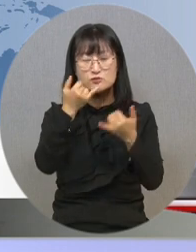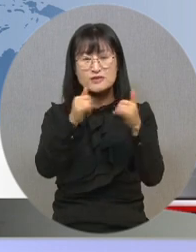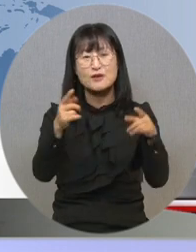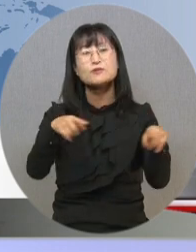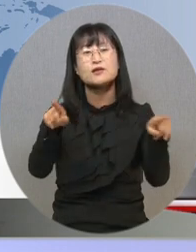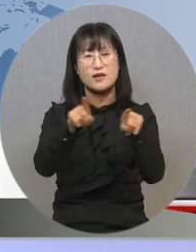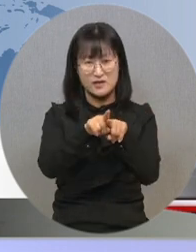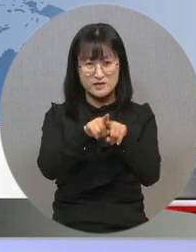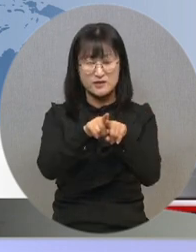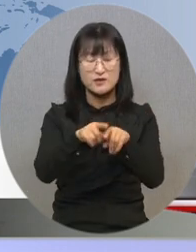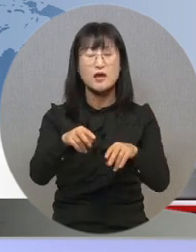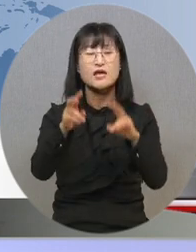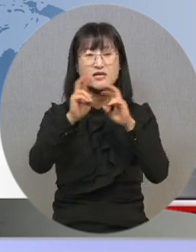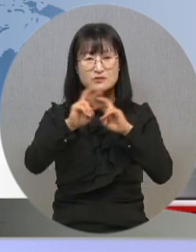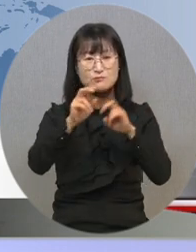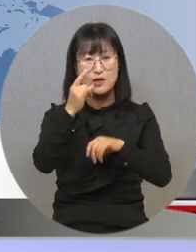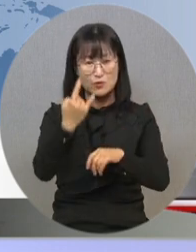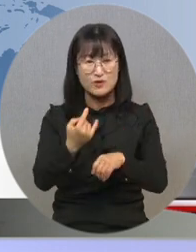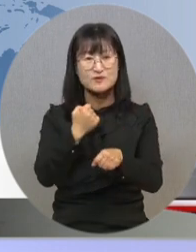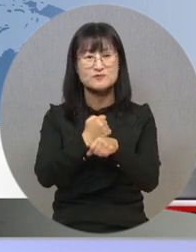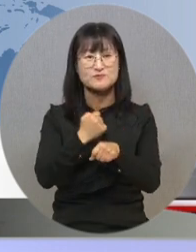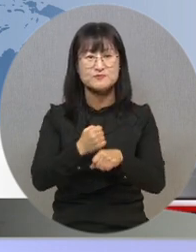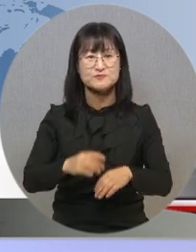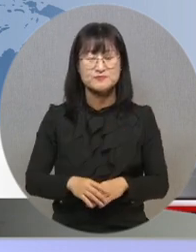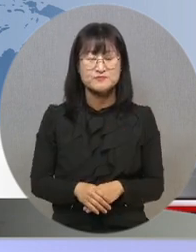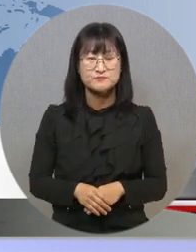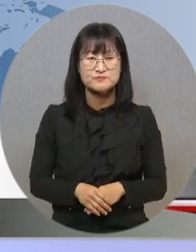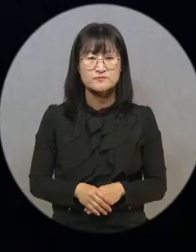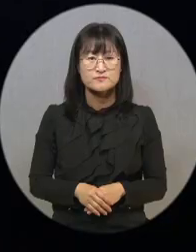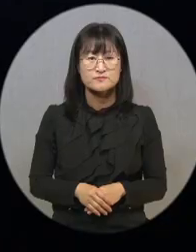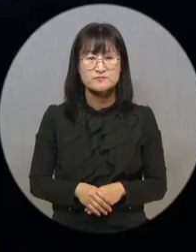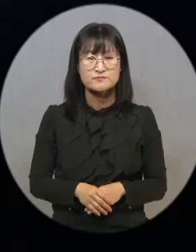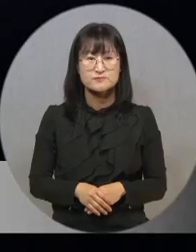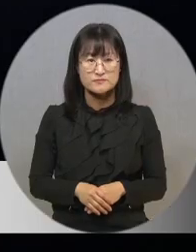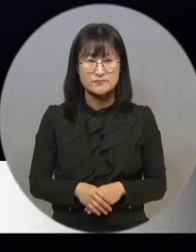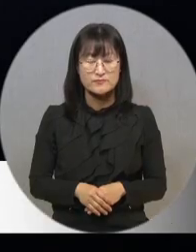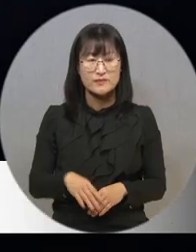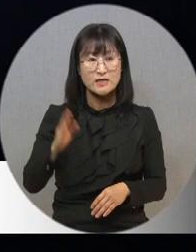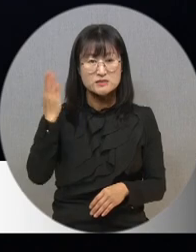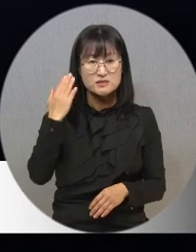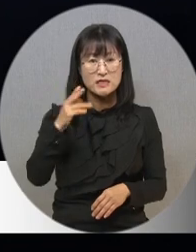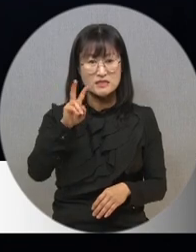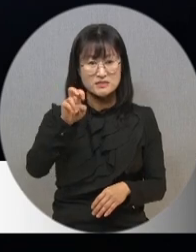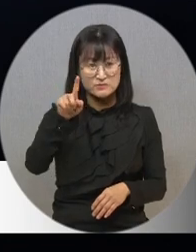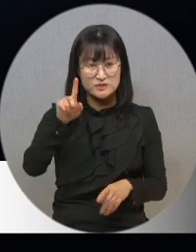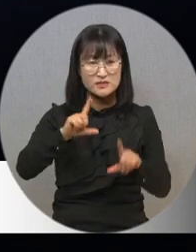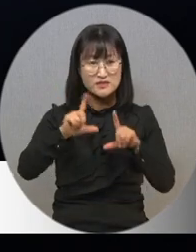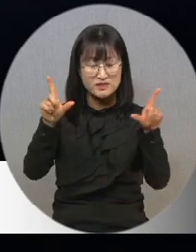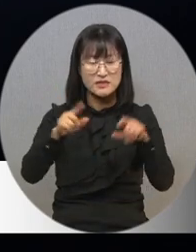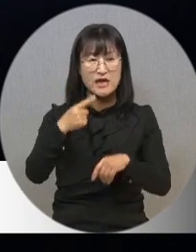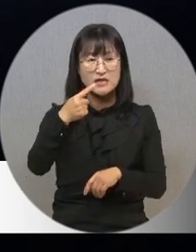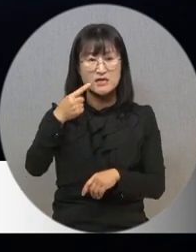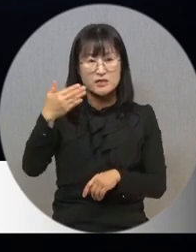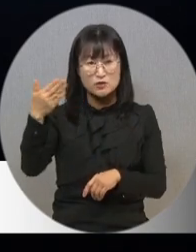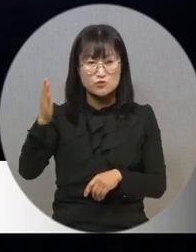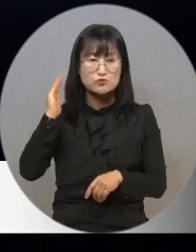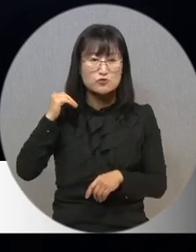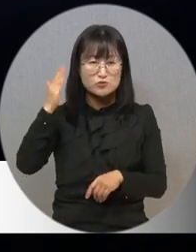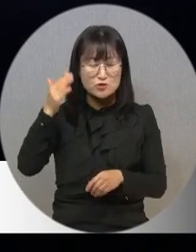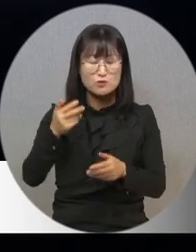있데요 정운성 기자가 다녀왔습니다 지난 21일 119 의정부